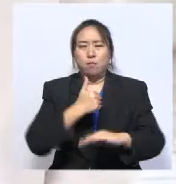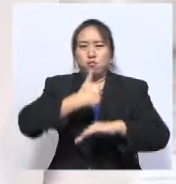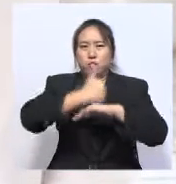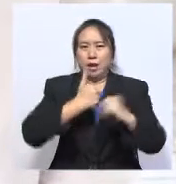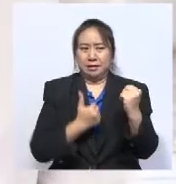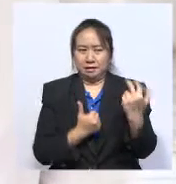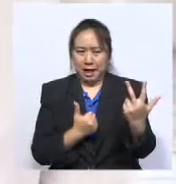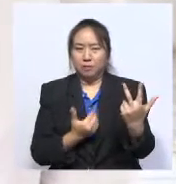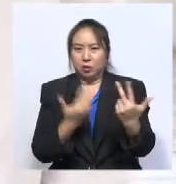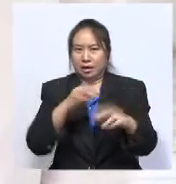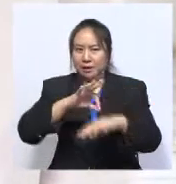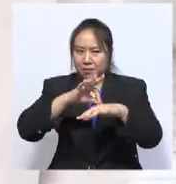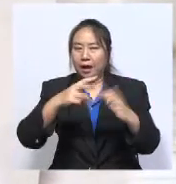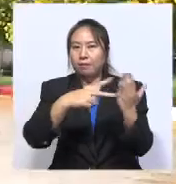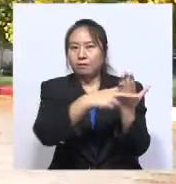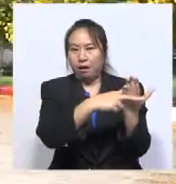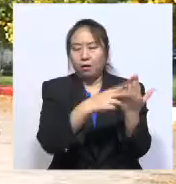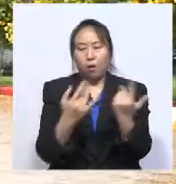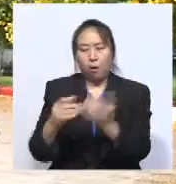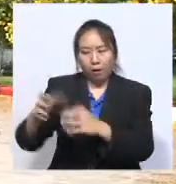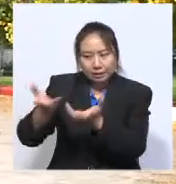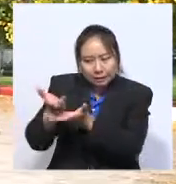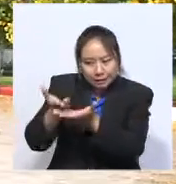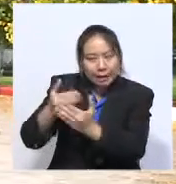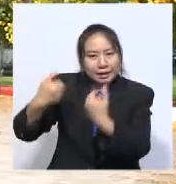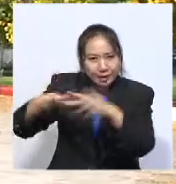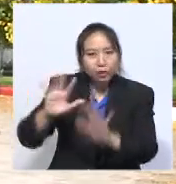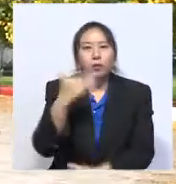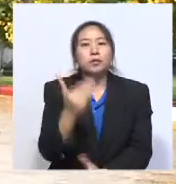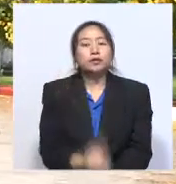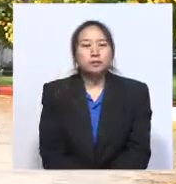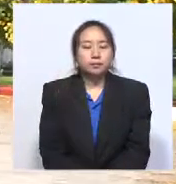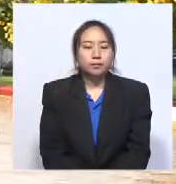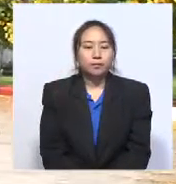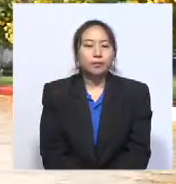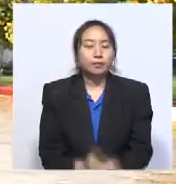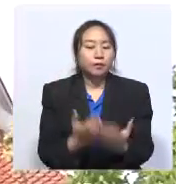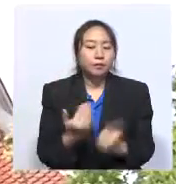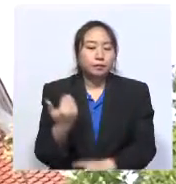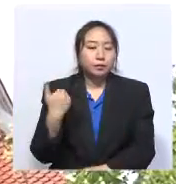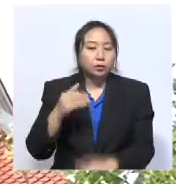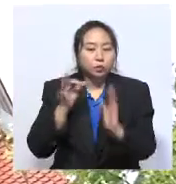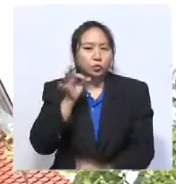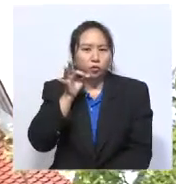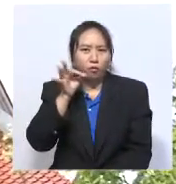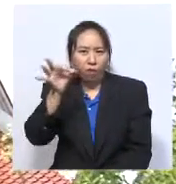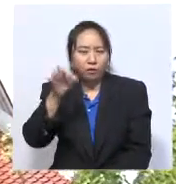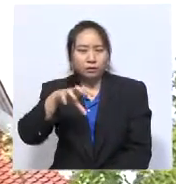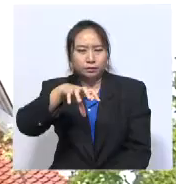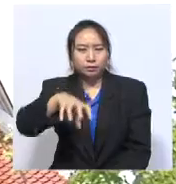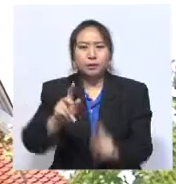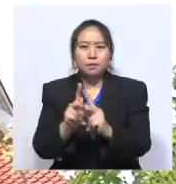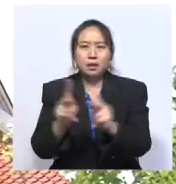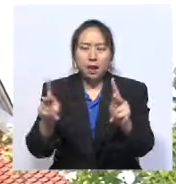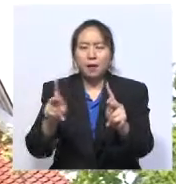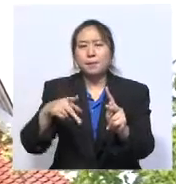จนกว่าการดำเนินคดีจะแล้วเสร็จครับจากกรณีที่พันตำรวจโทพงพรพรามเสน่ห์เข้าร้องทุกกล่าวโทษกับสำนักงานคณะกรรม